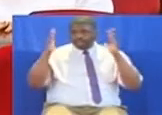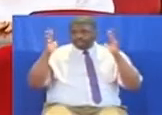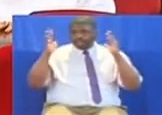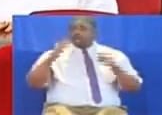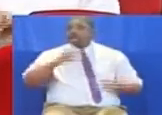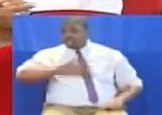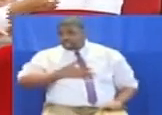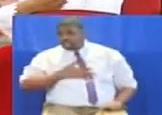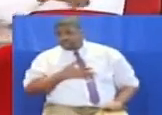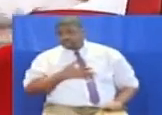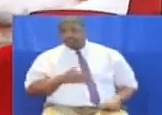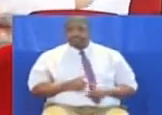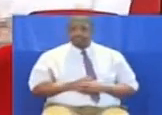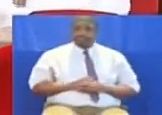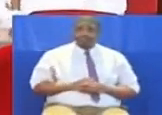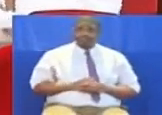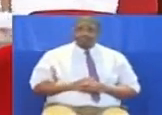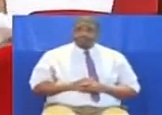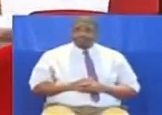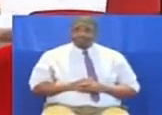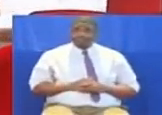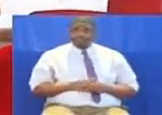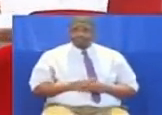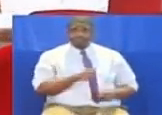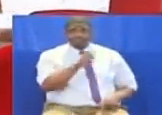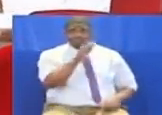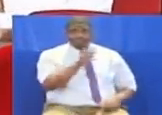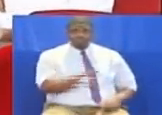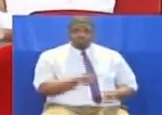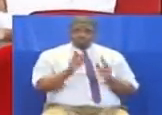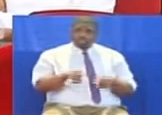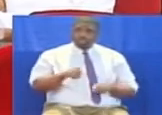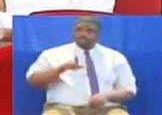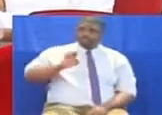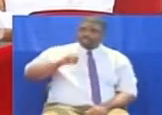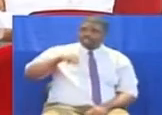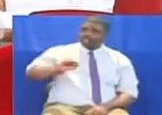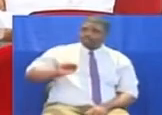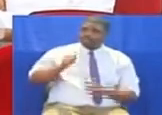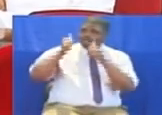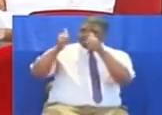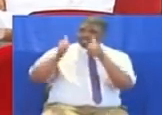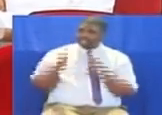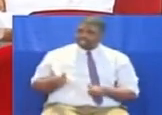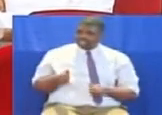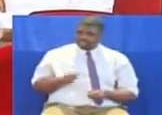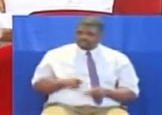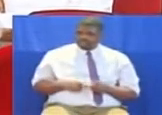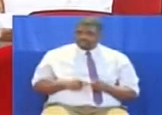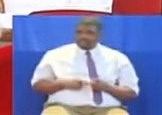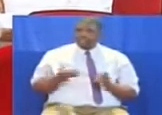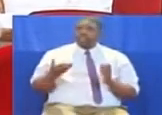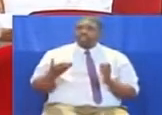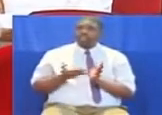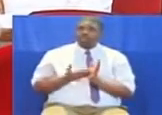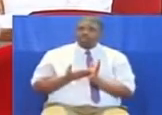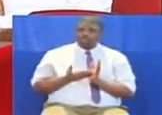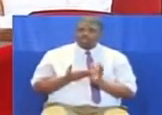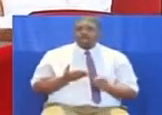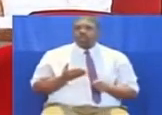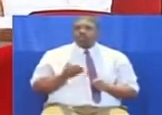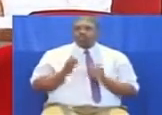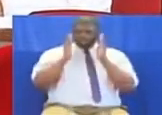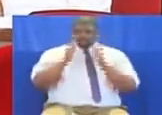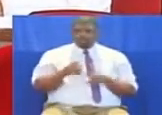Asante sana mheshimiwa. Wewe mtu kama mheshimiwa Lema anatangazia umma eti mheshimiwa Rais Magufuli afe. Unaona mtu